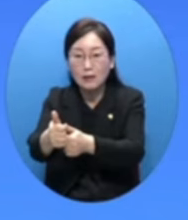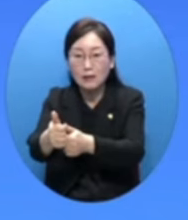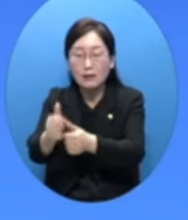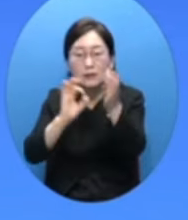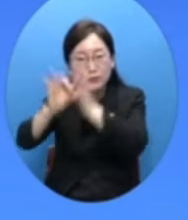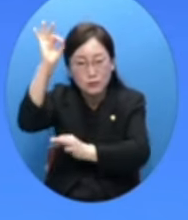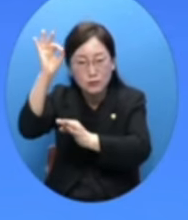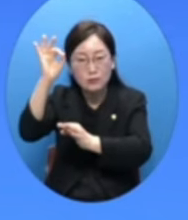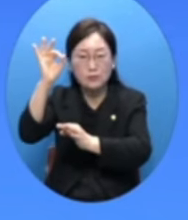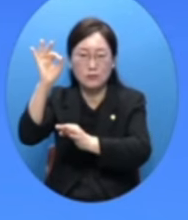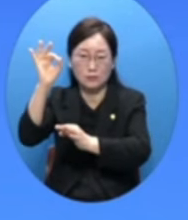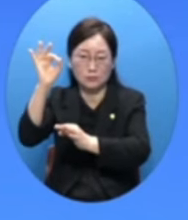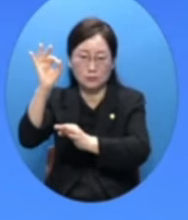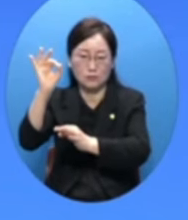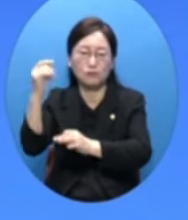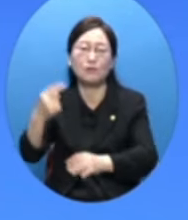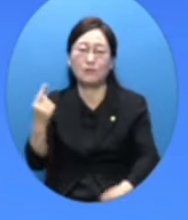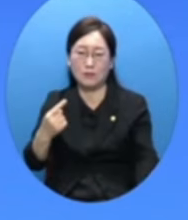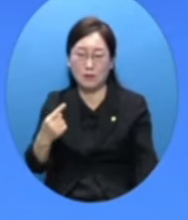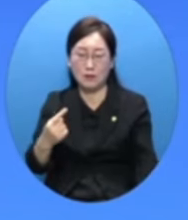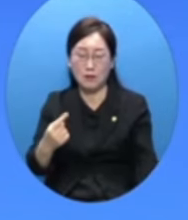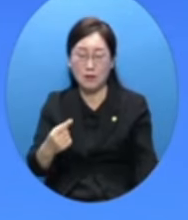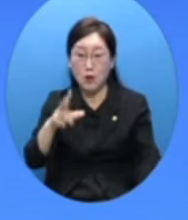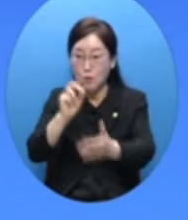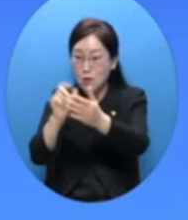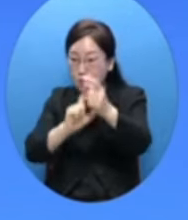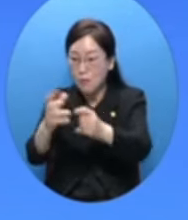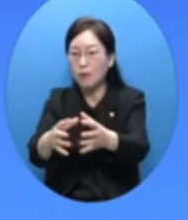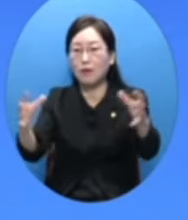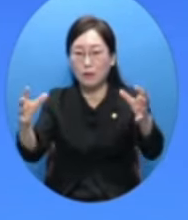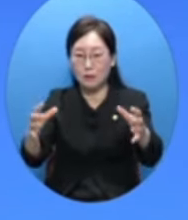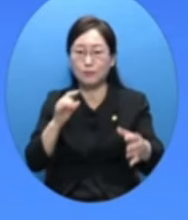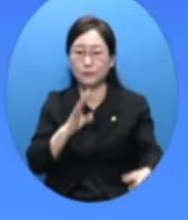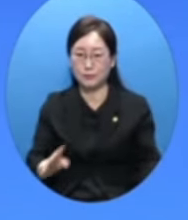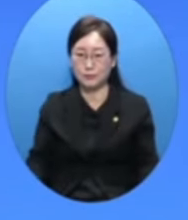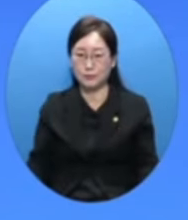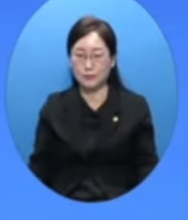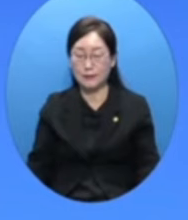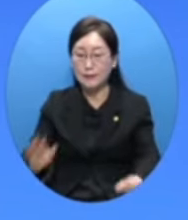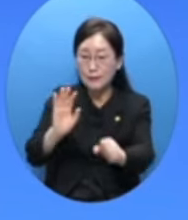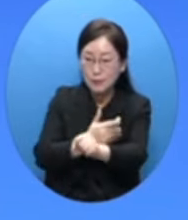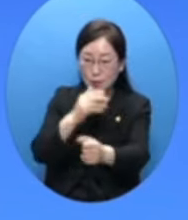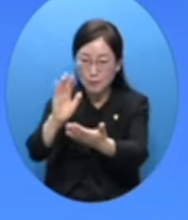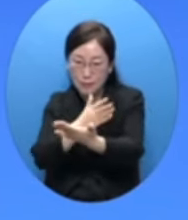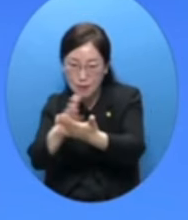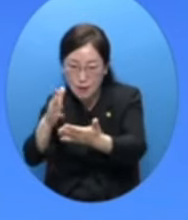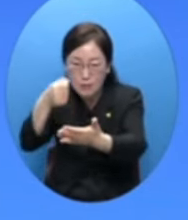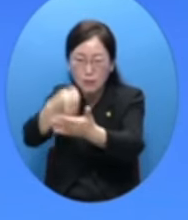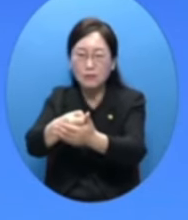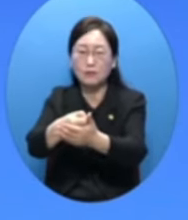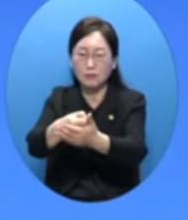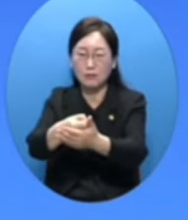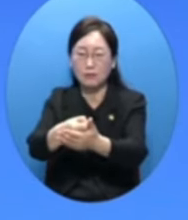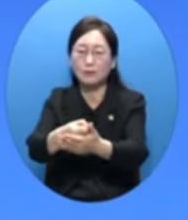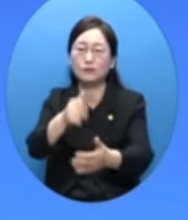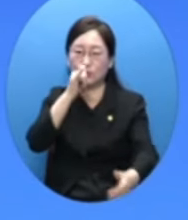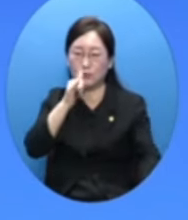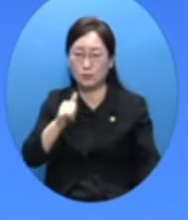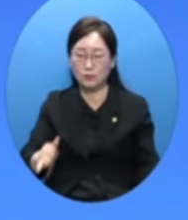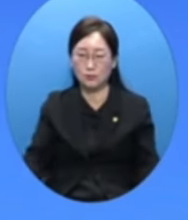실수할 수가 있고 오히려 문제를 만들어낼 수가 있습니다. 잘못된 판단과 결정을 하기도 하는